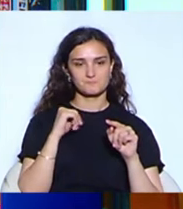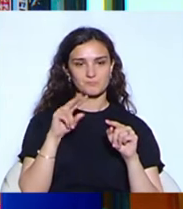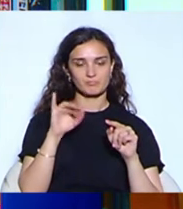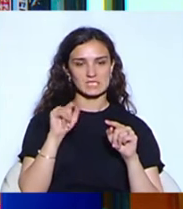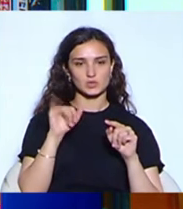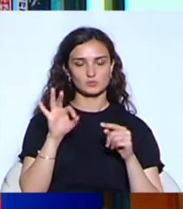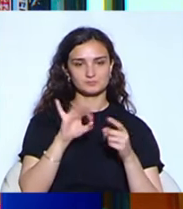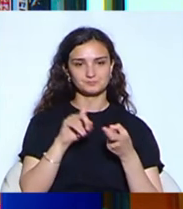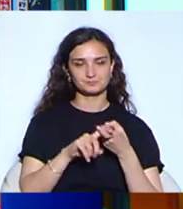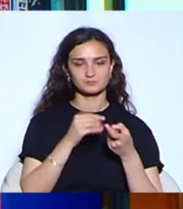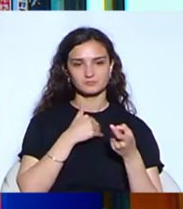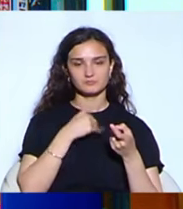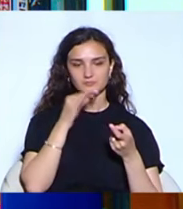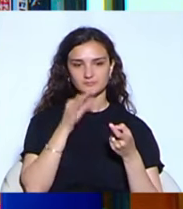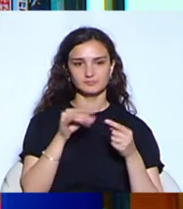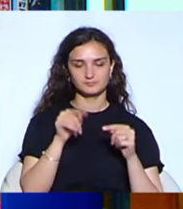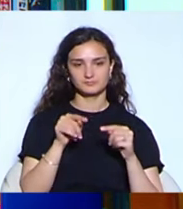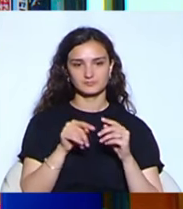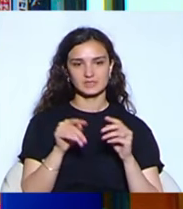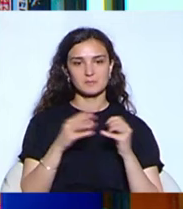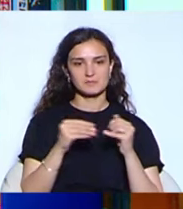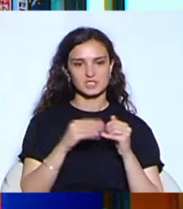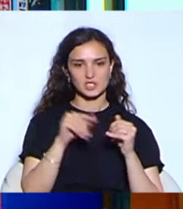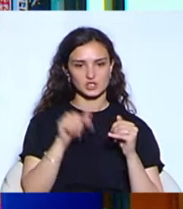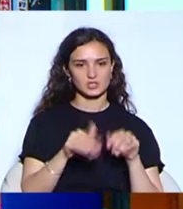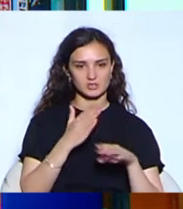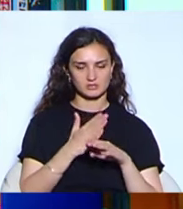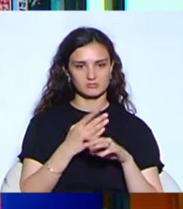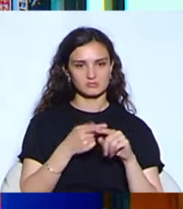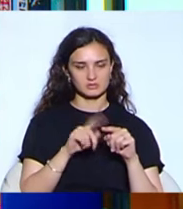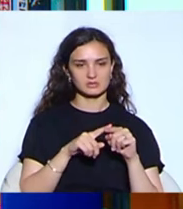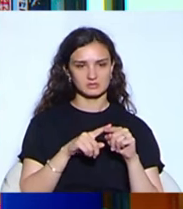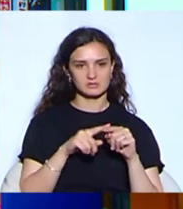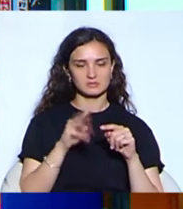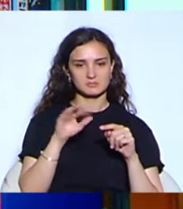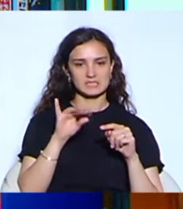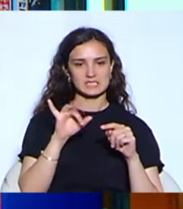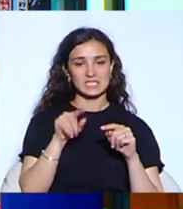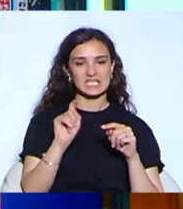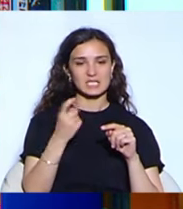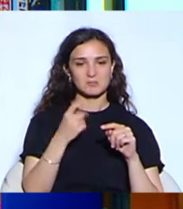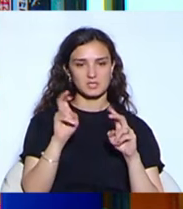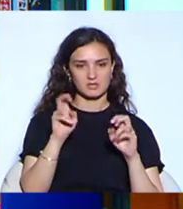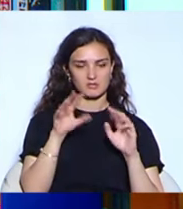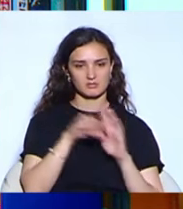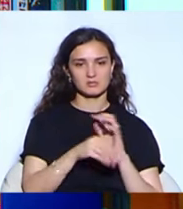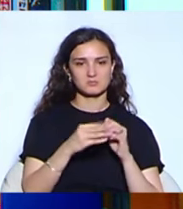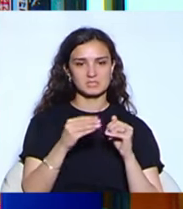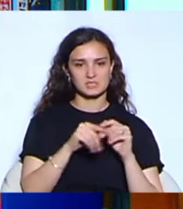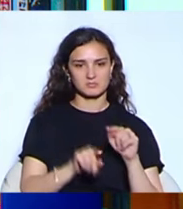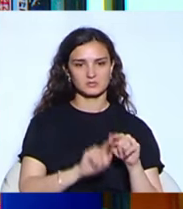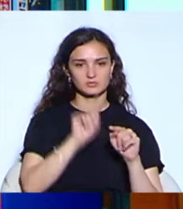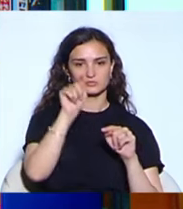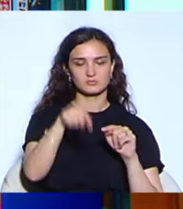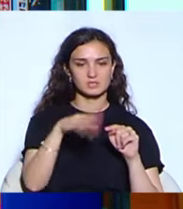დაკავშირებით, მე აუცილებლად უნდა გითხრათ, რომ ნიადაგშია ეს ელემენტი. ეს არის ქიმიური ელემენტი, მინერალი, რომელიც ნიადაგიდან ხვდება